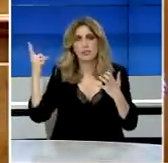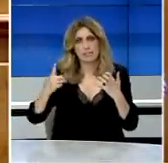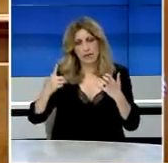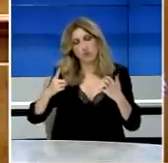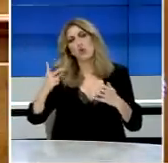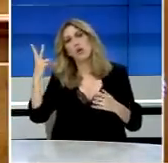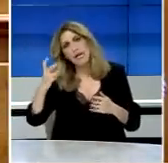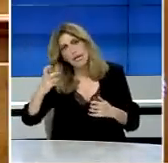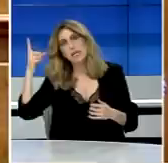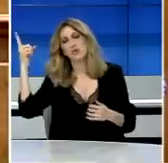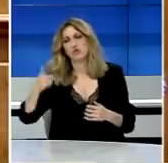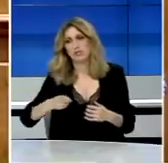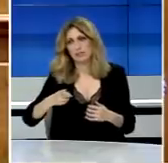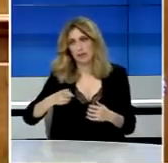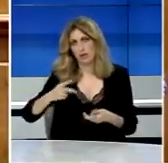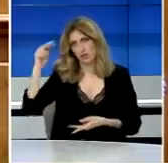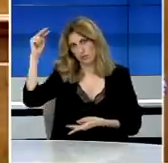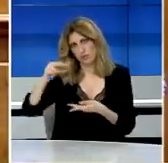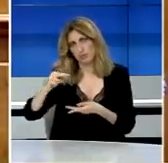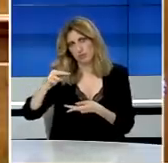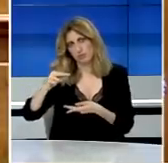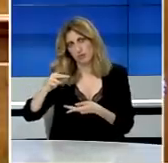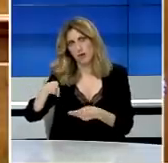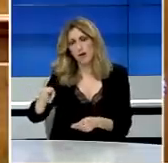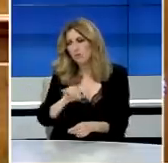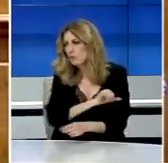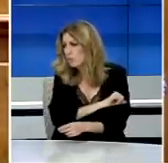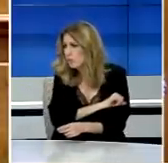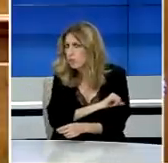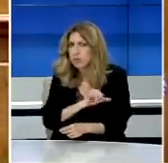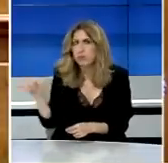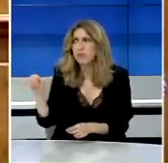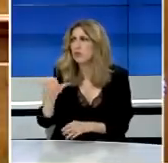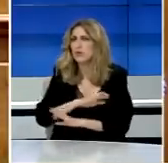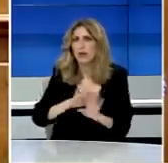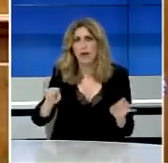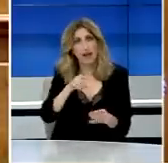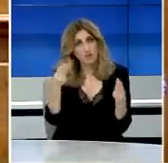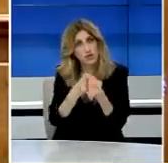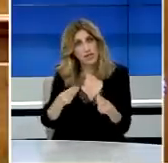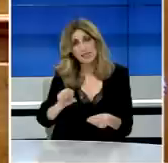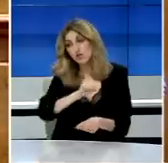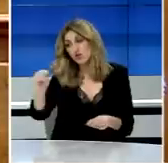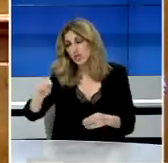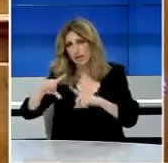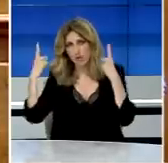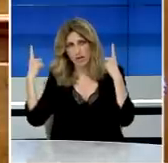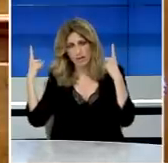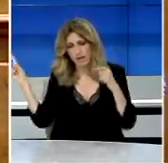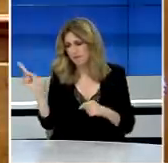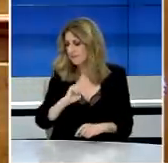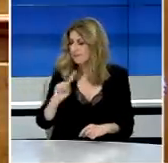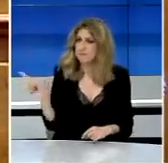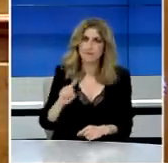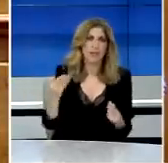πάμε δηλαδή στο 80% του μισθού. Αυτό δεν έχει γίνει πουθενά. Και δεν είναι σοσιαλδημοκρατικές πολιτικές αυτές, αλλά δεν είναι και